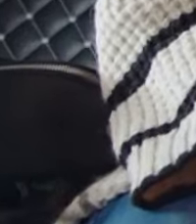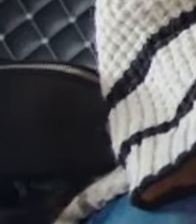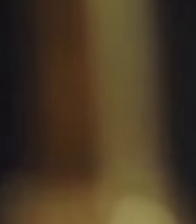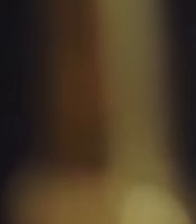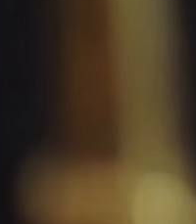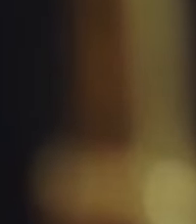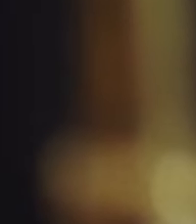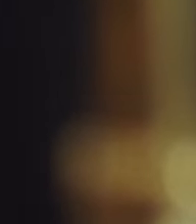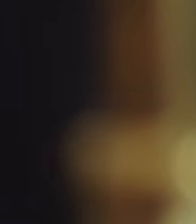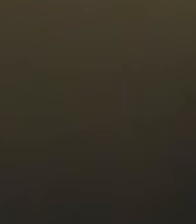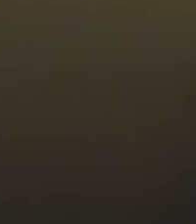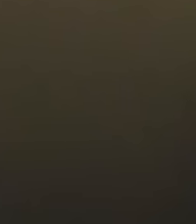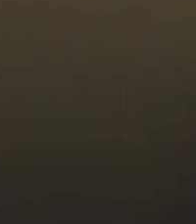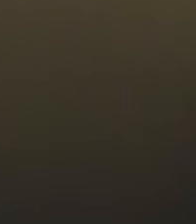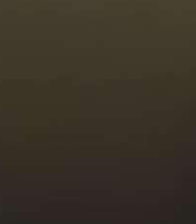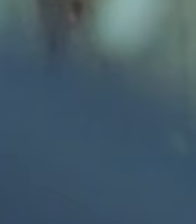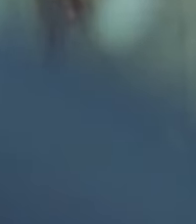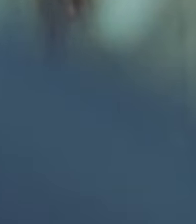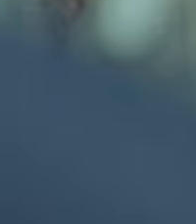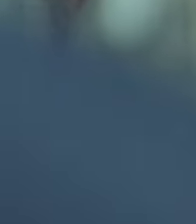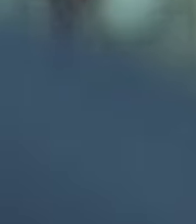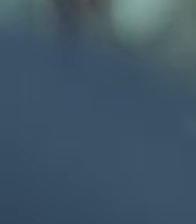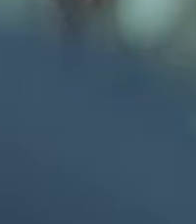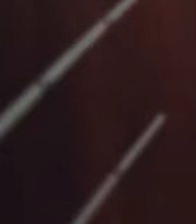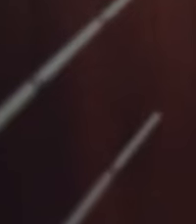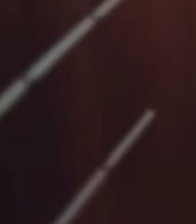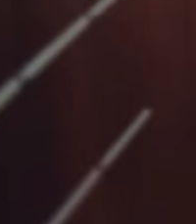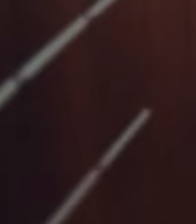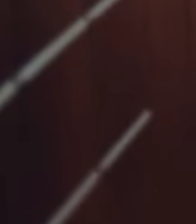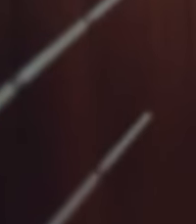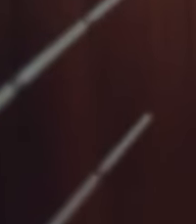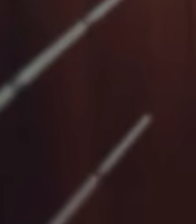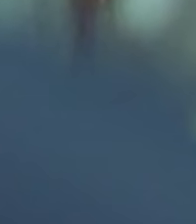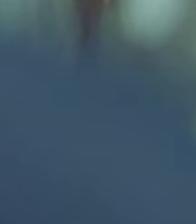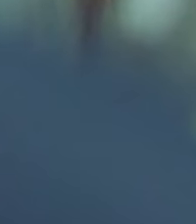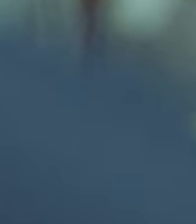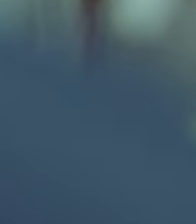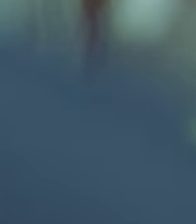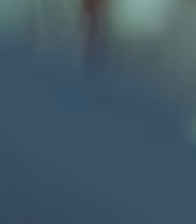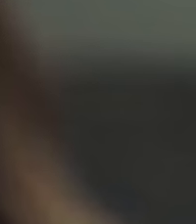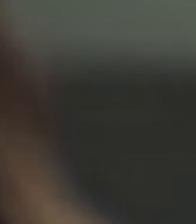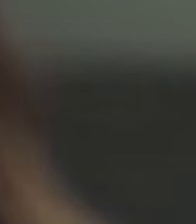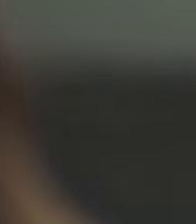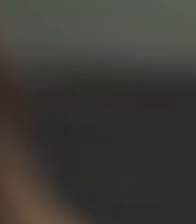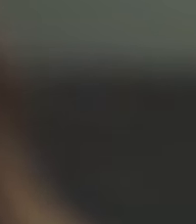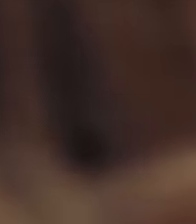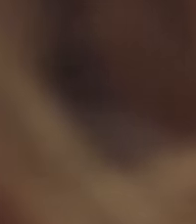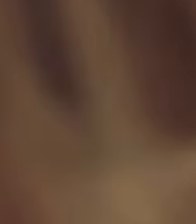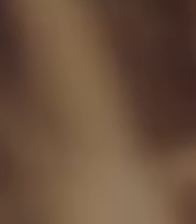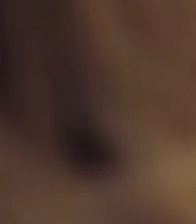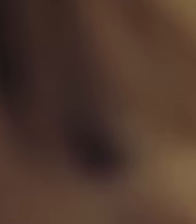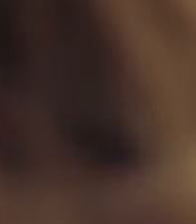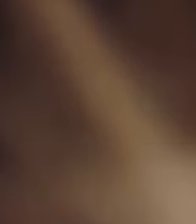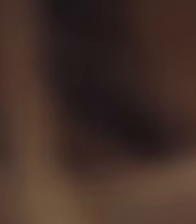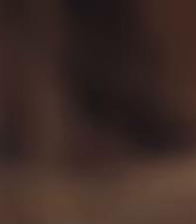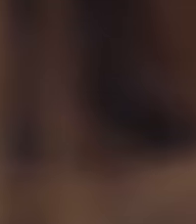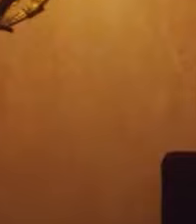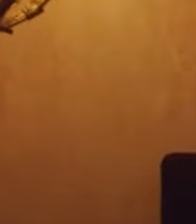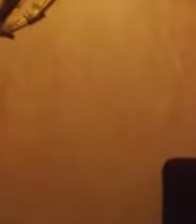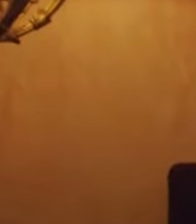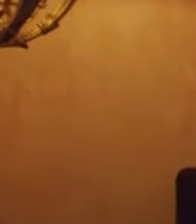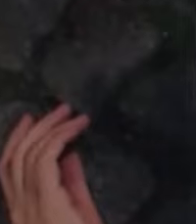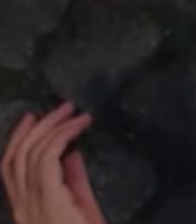қағида. Бұл сәби Алланың сыйы. Заманауи көзқарас пен ескілік сарыны. Біз сіз ойлағандай қорқынышты адамдар